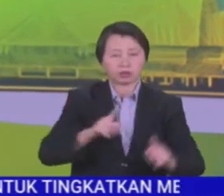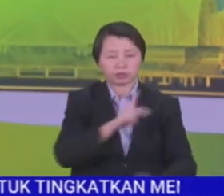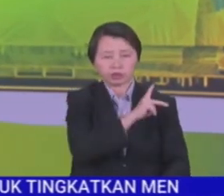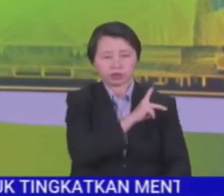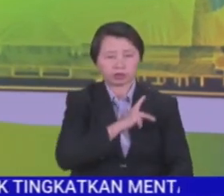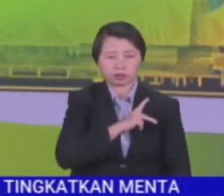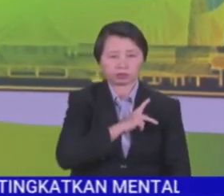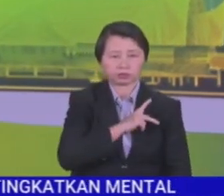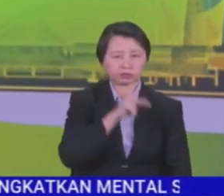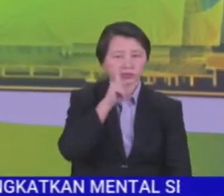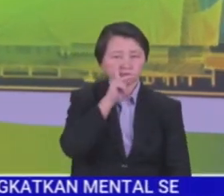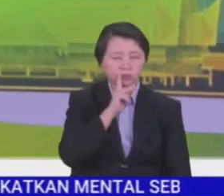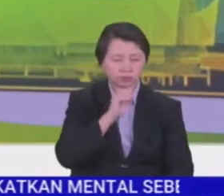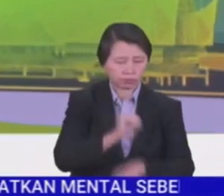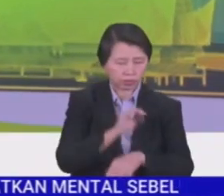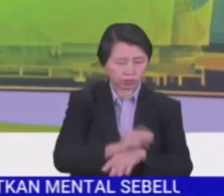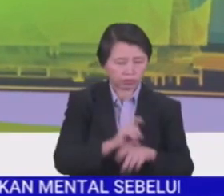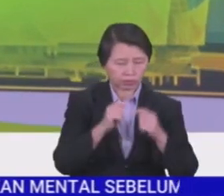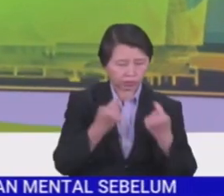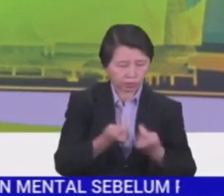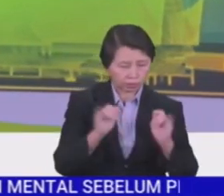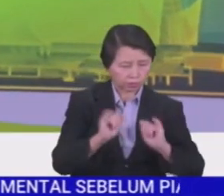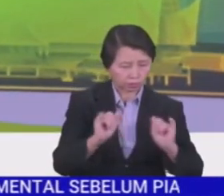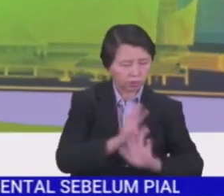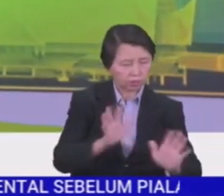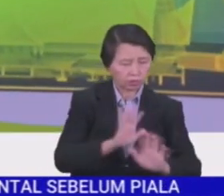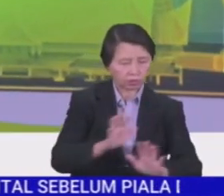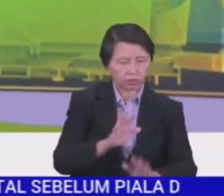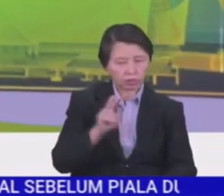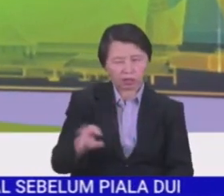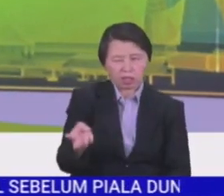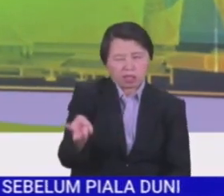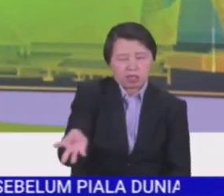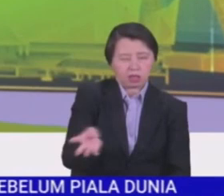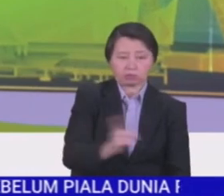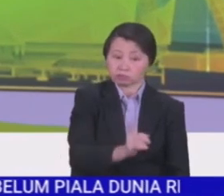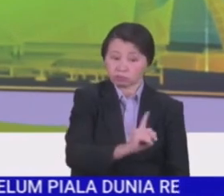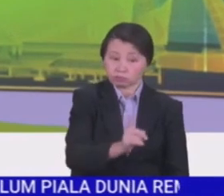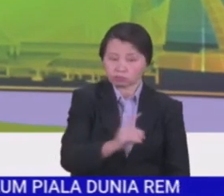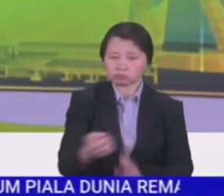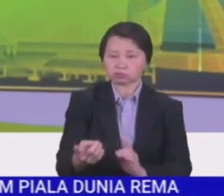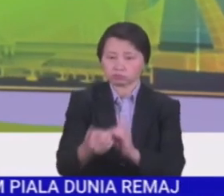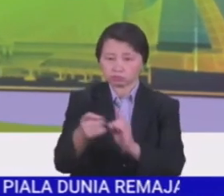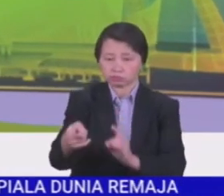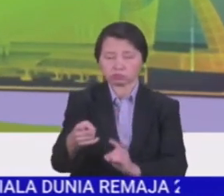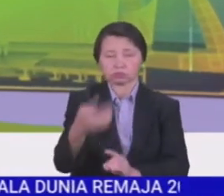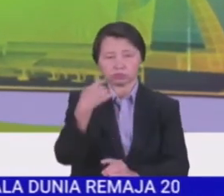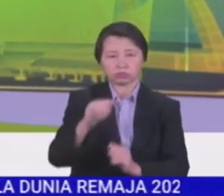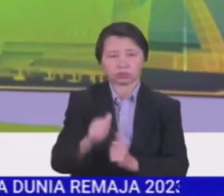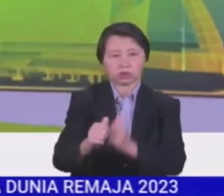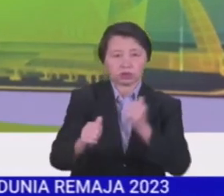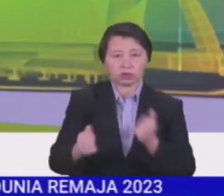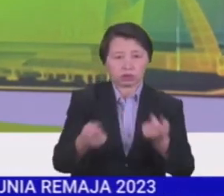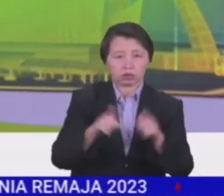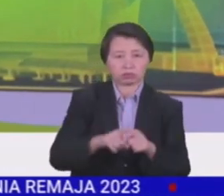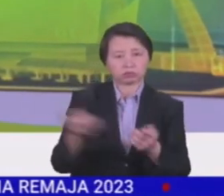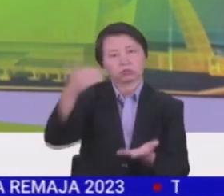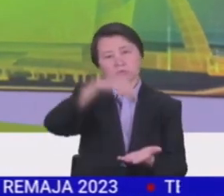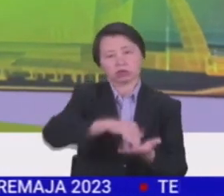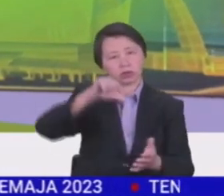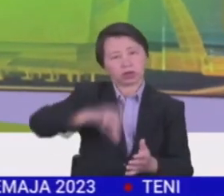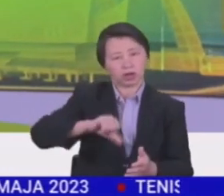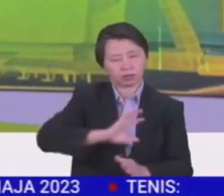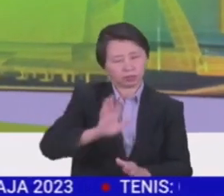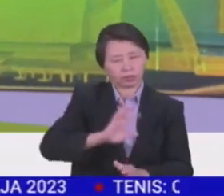kaptennya Syazwan Zainun menasihati skuad Kenari supaya tidak memandang mudah pertemuan berkenaan bagi mengelak insiden itu berulang